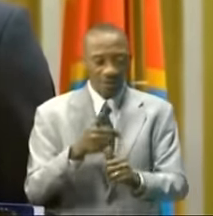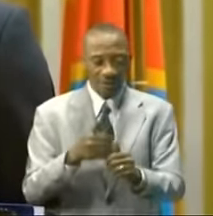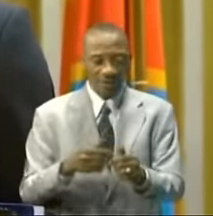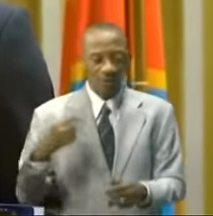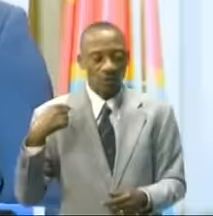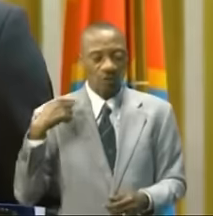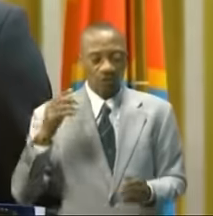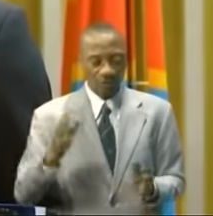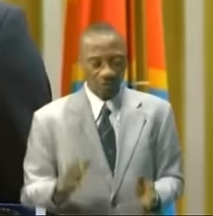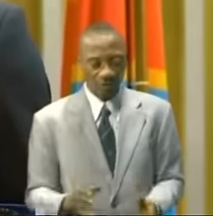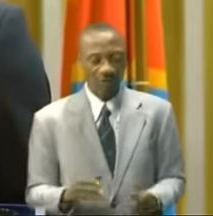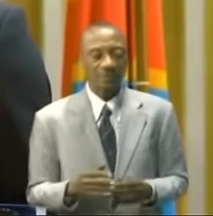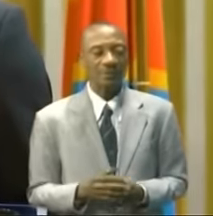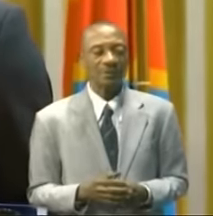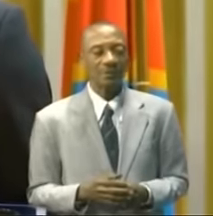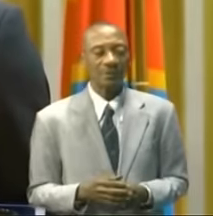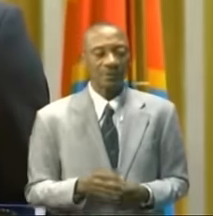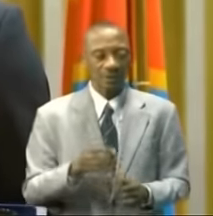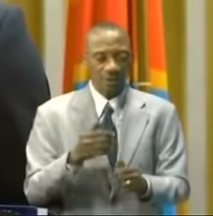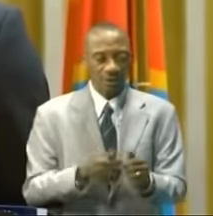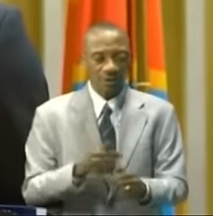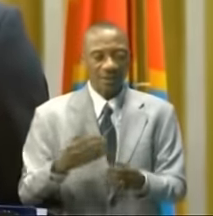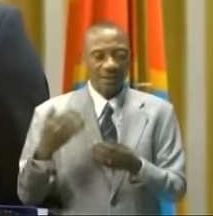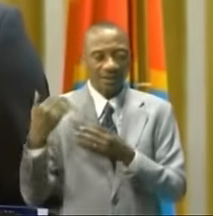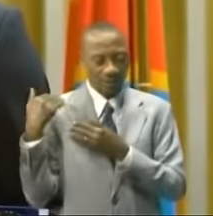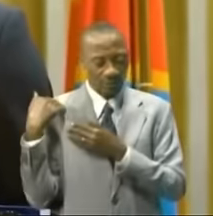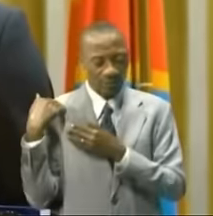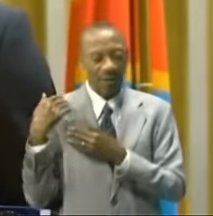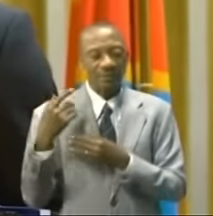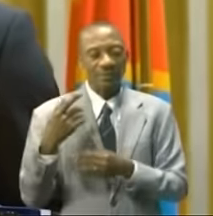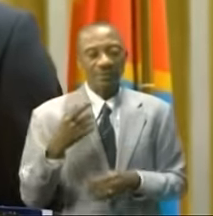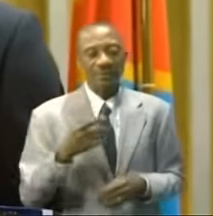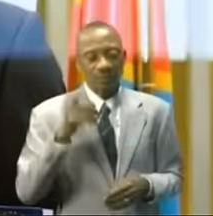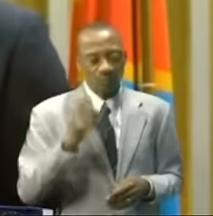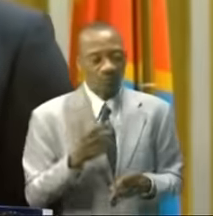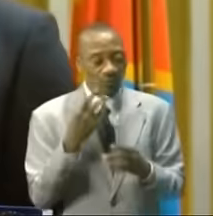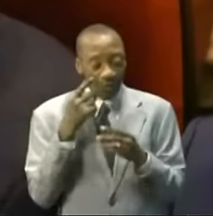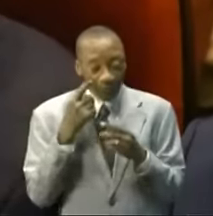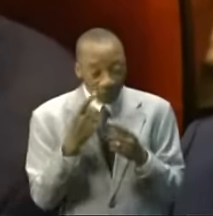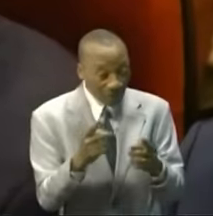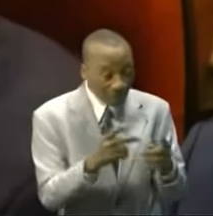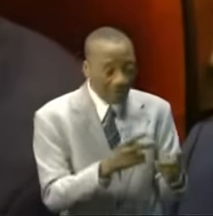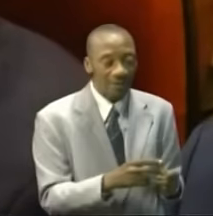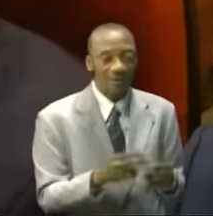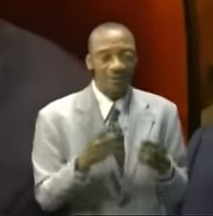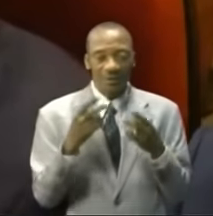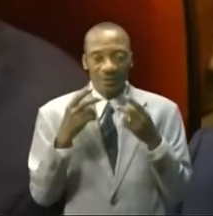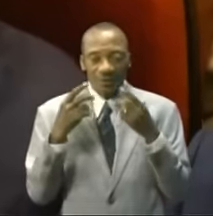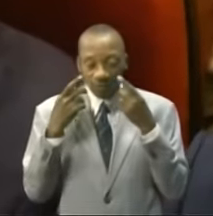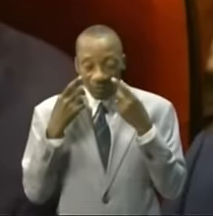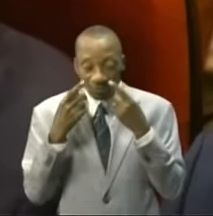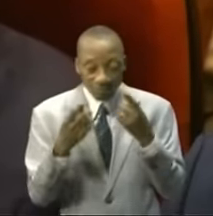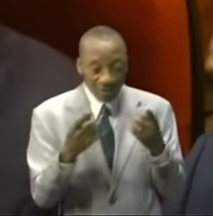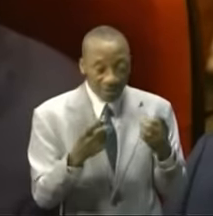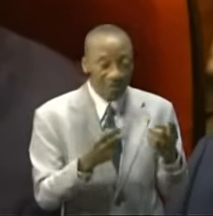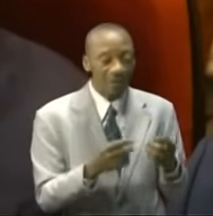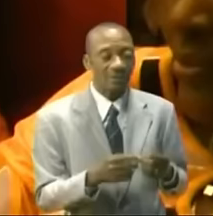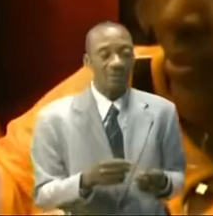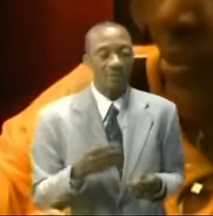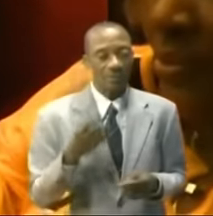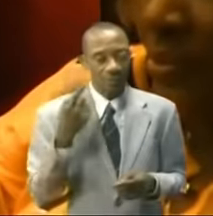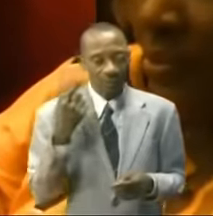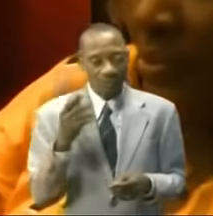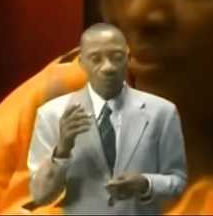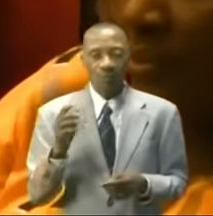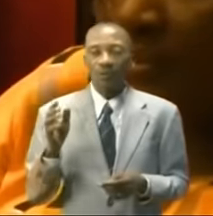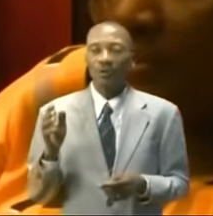service du ministère de l'Éducation nationale et nouvelle citoyenneté est tenu à réaliser les missions qui